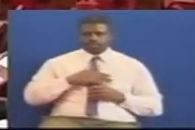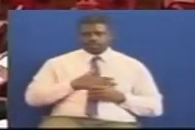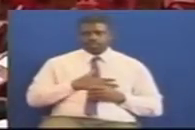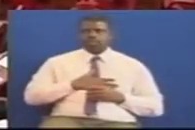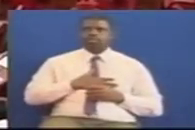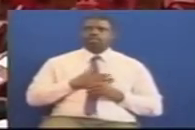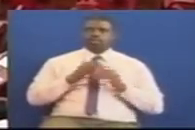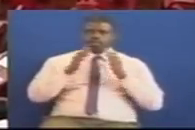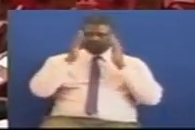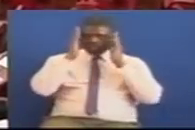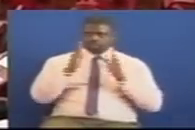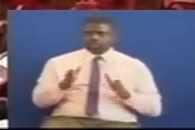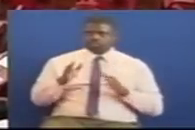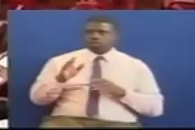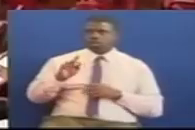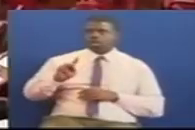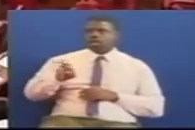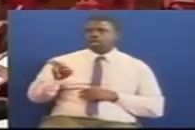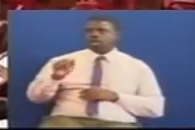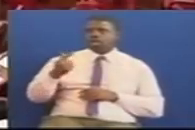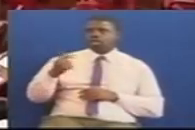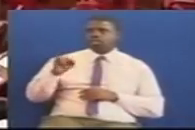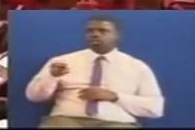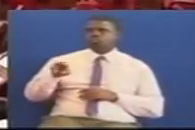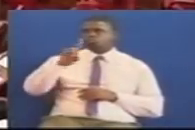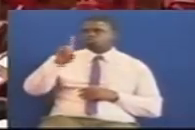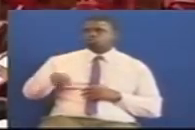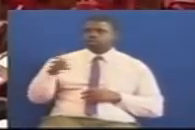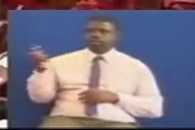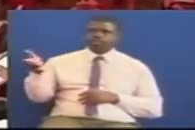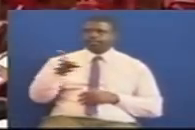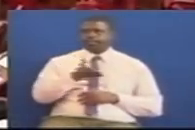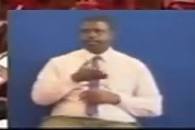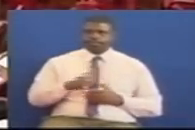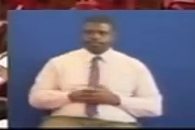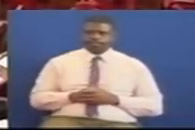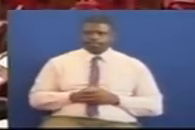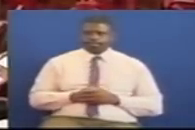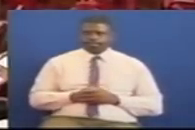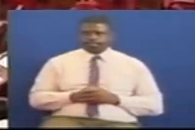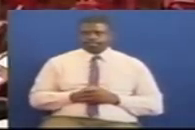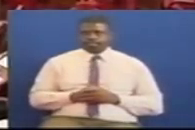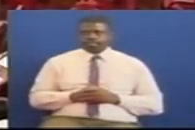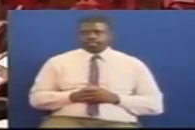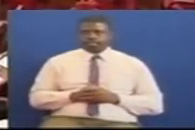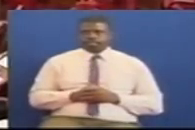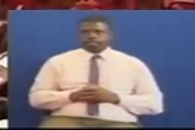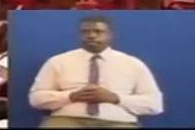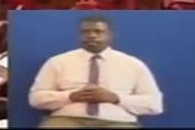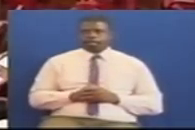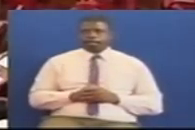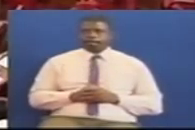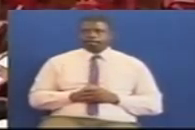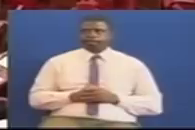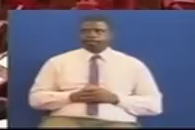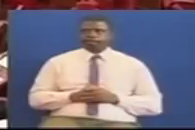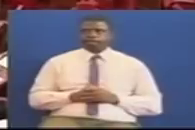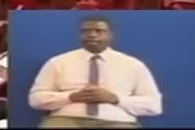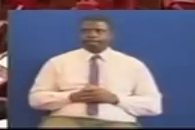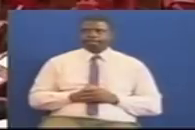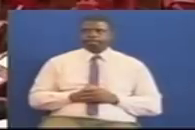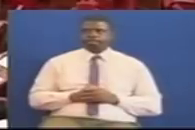Mheshimiwa Hatibu Haji. Asante Mheshimiwa Mwenyekiti. Mheshimiwa muuliza